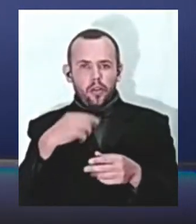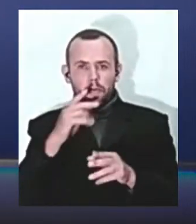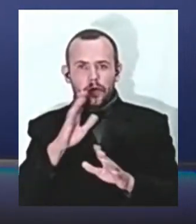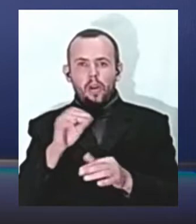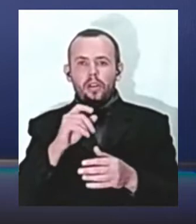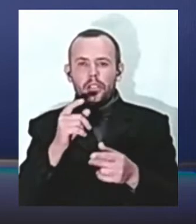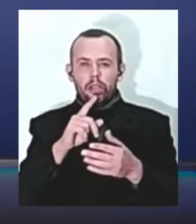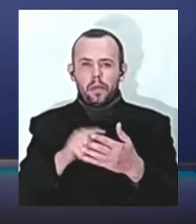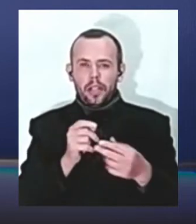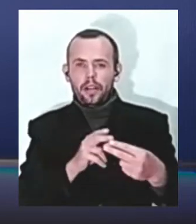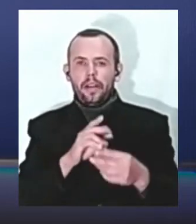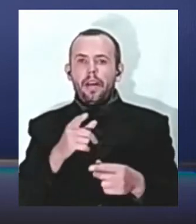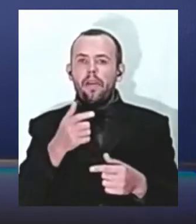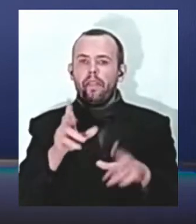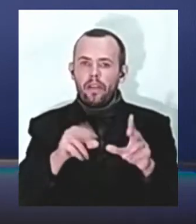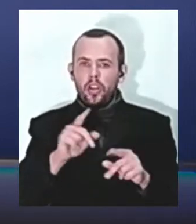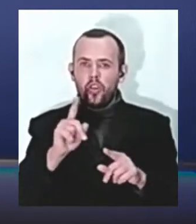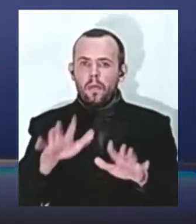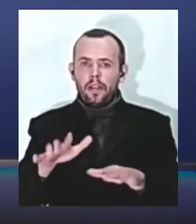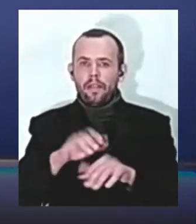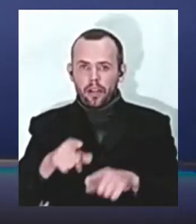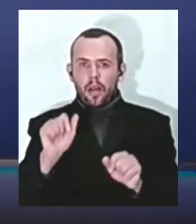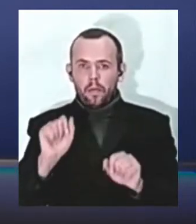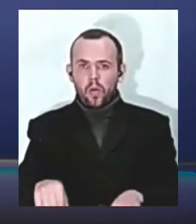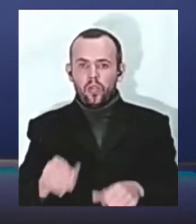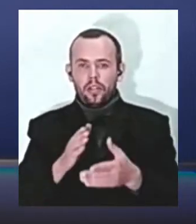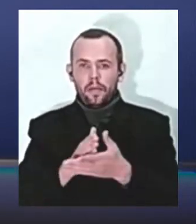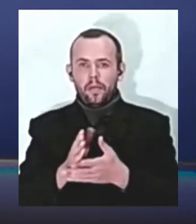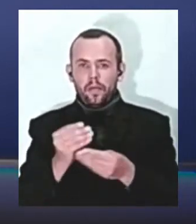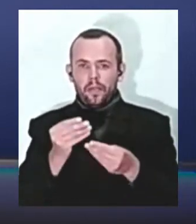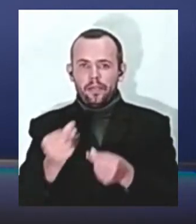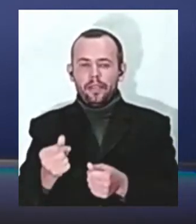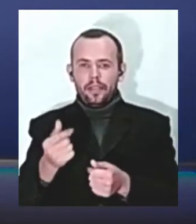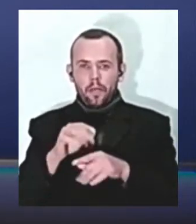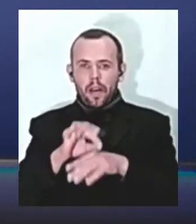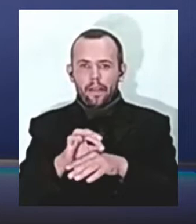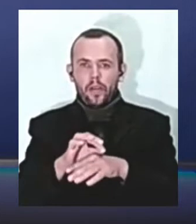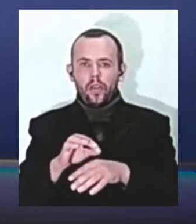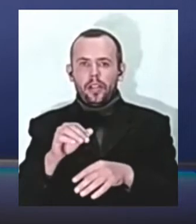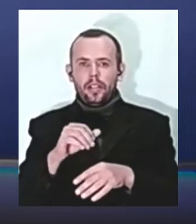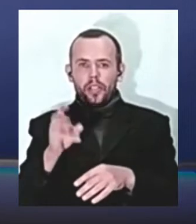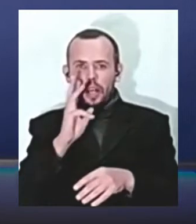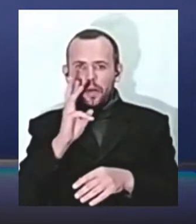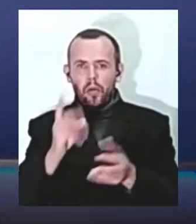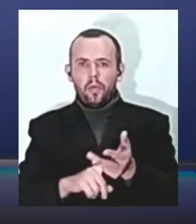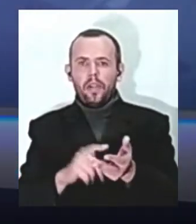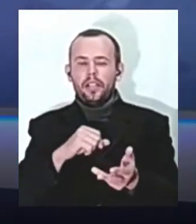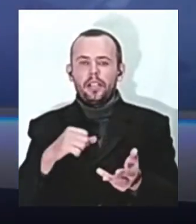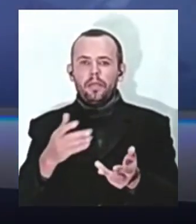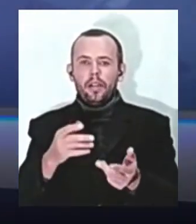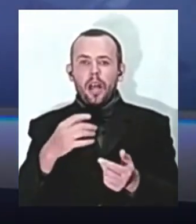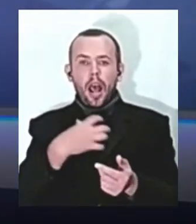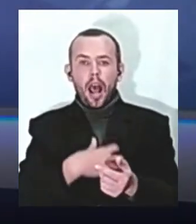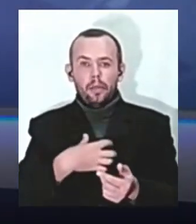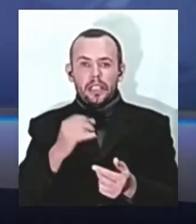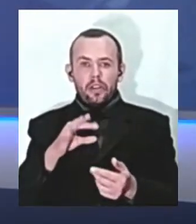ви вважаєте, що місцева влада, вона може напряму впливати так і виводити з тіні заробітну плату? адміністративно вони можуть це